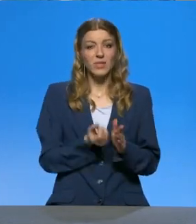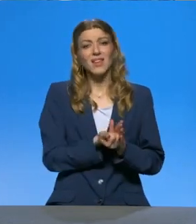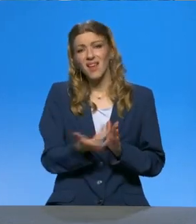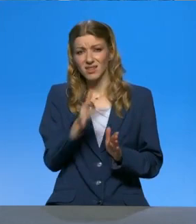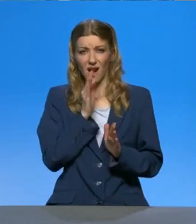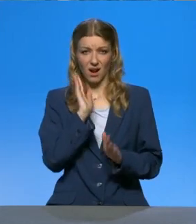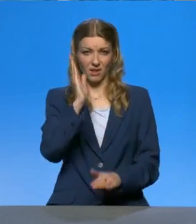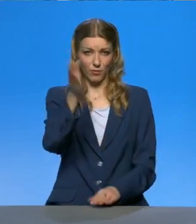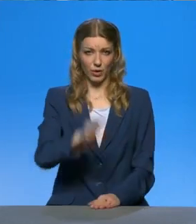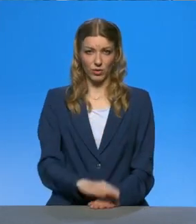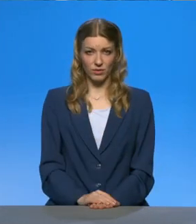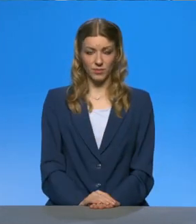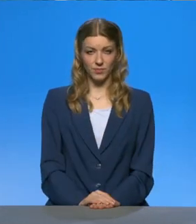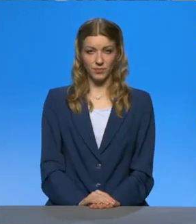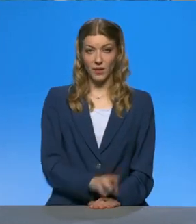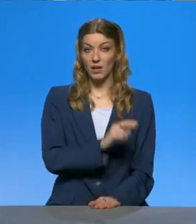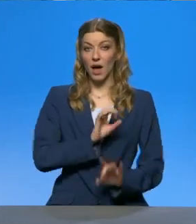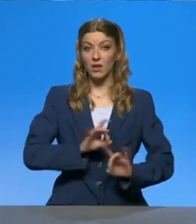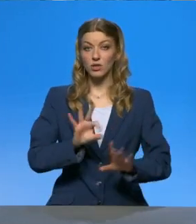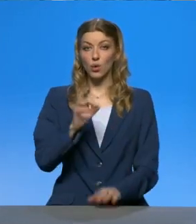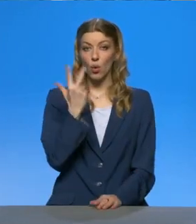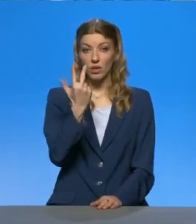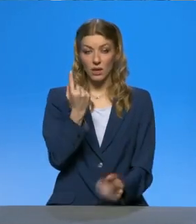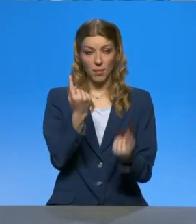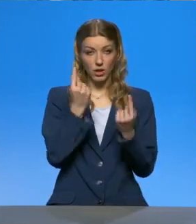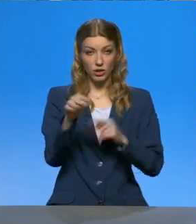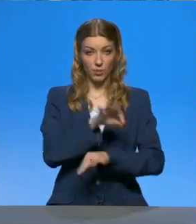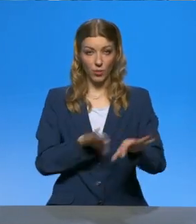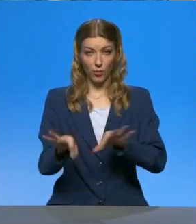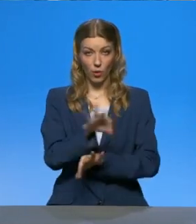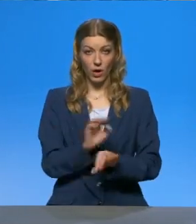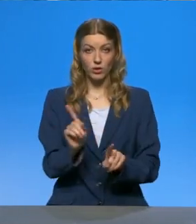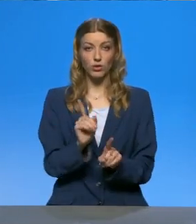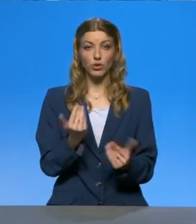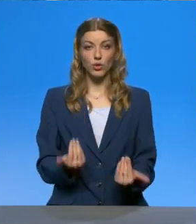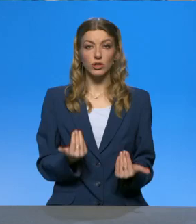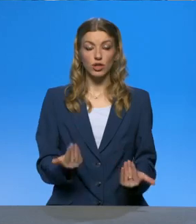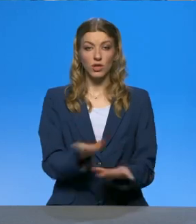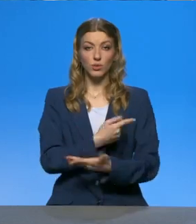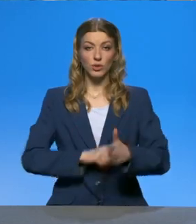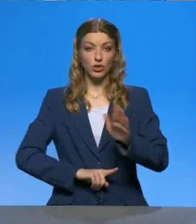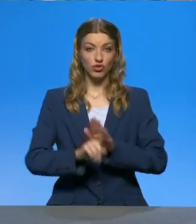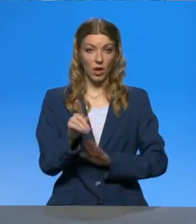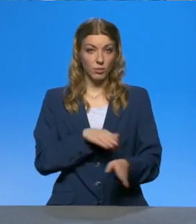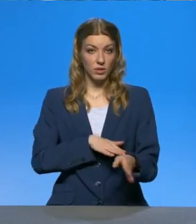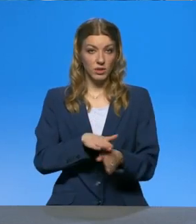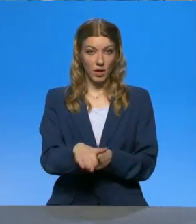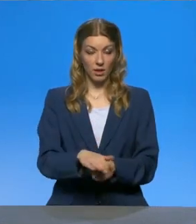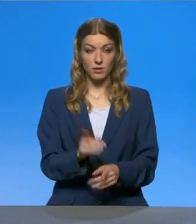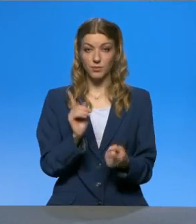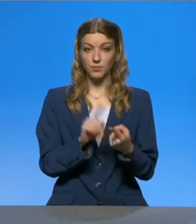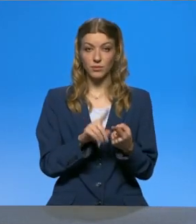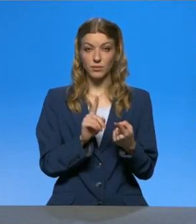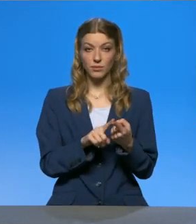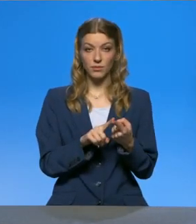может быть, десятилетия. Я расскажу про три больших проекта, которые давайте. Мы сейчас начинаем. делать. И первые из них –